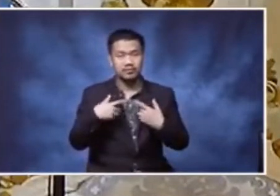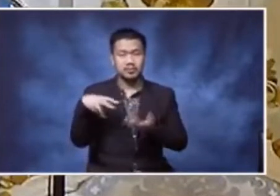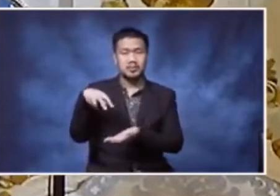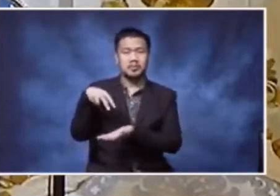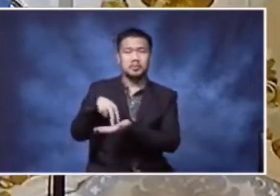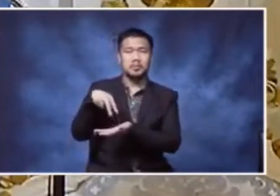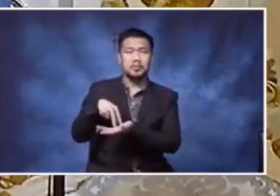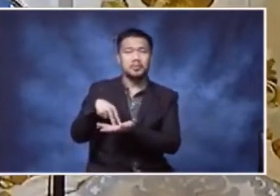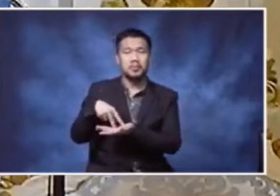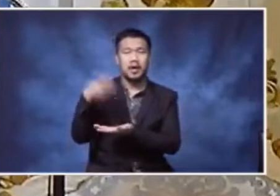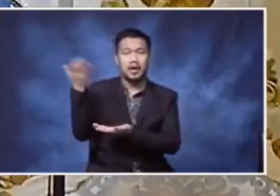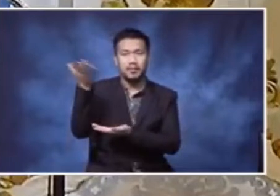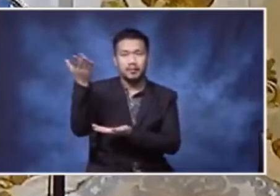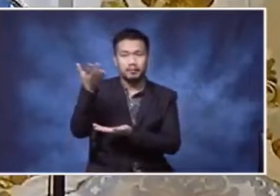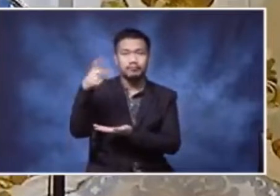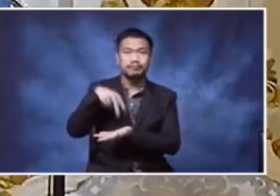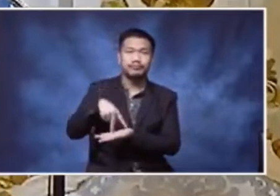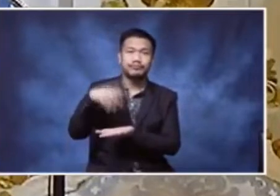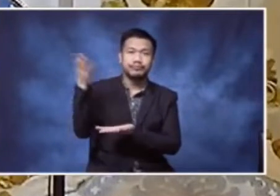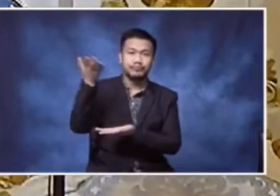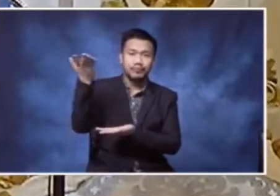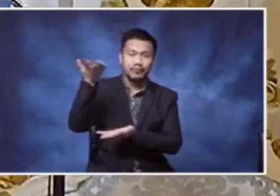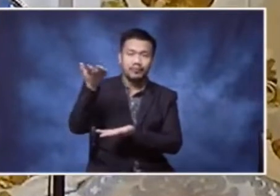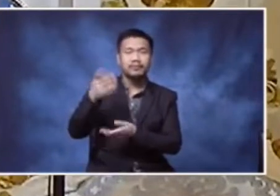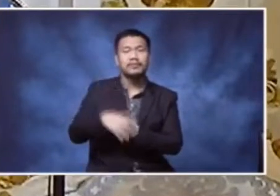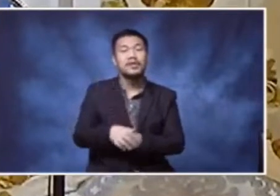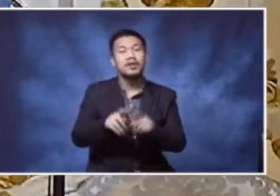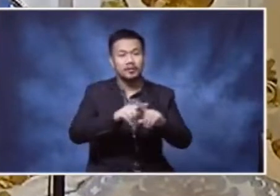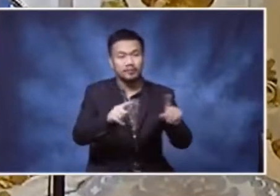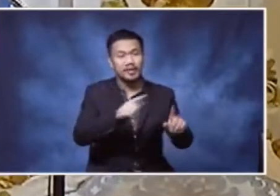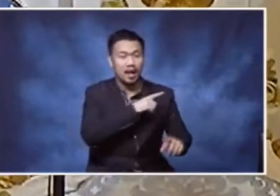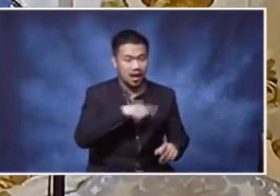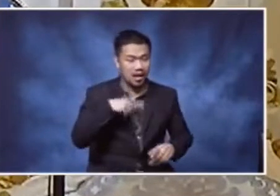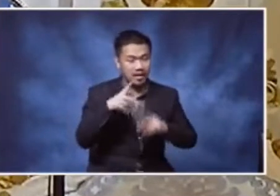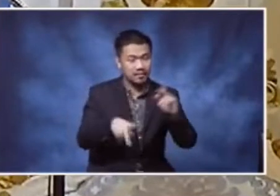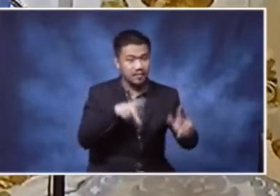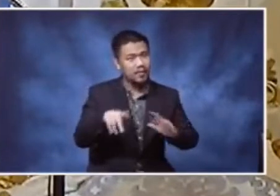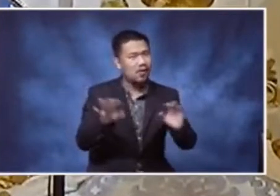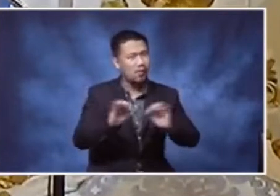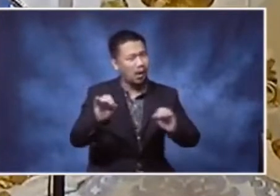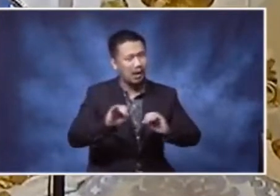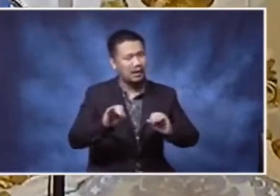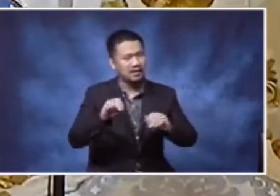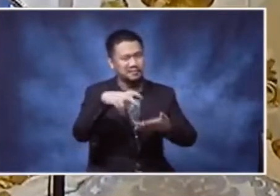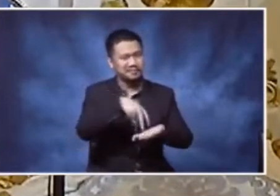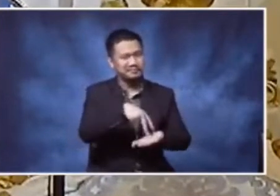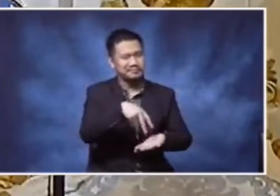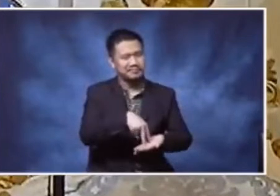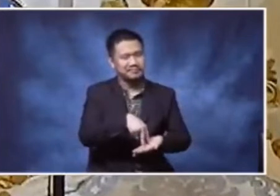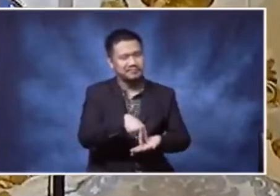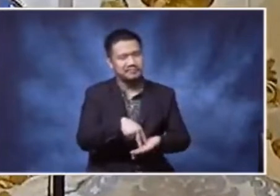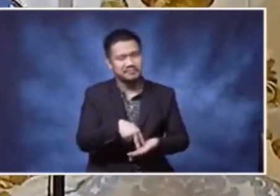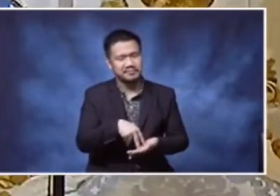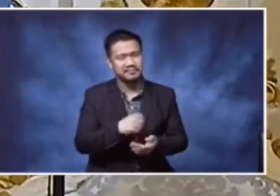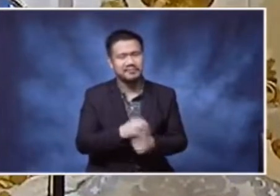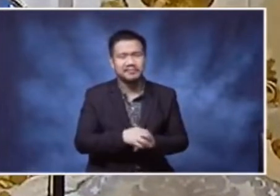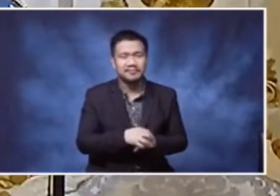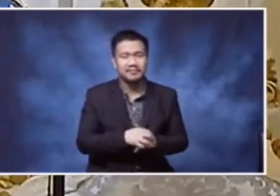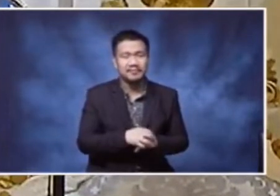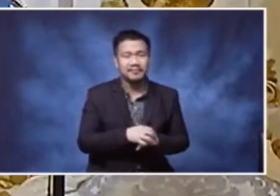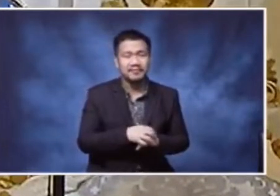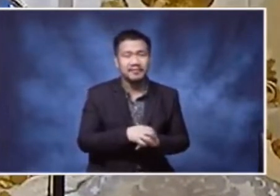Nakakapag-preach kami sa pulpito. Kayo, wala naman kayong pulpito. Hindi naman kayo nagkaroon